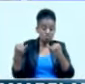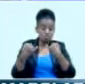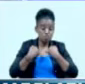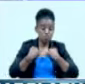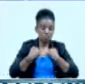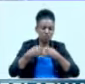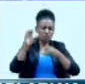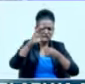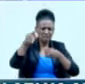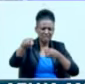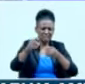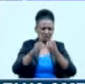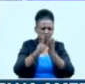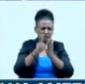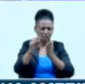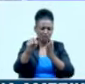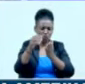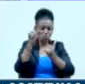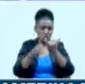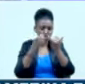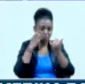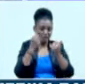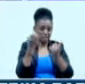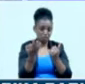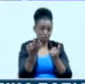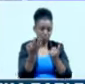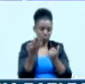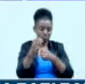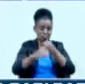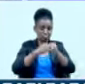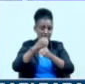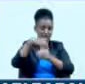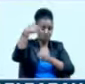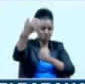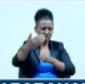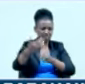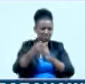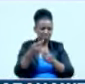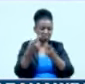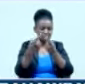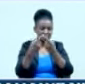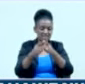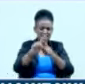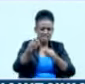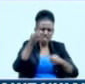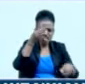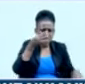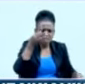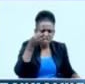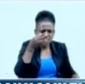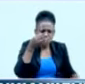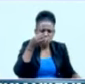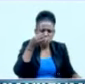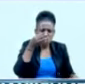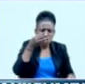no gushakiriza aho ngaho matariki nk'ayo ngayo impera z'ukwezi kwa gatatu uyu mwaka utaha wenda tutarava kuri iyo ngingo ikibazo cy'amatsiko kiguzi